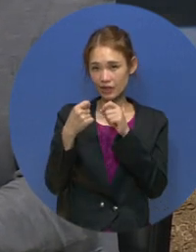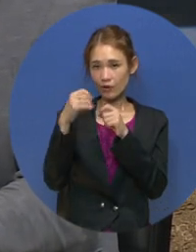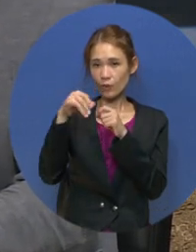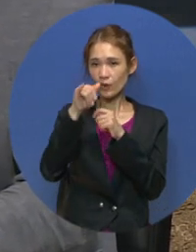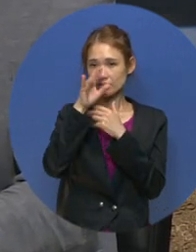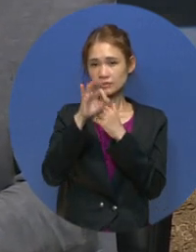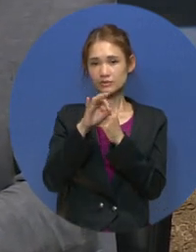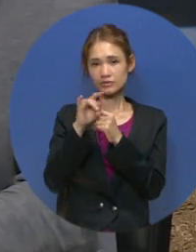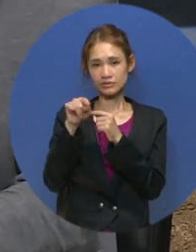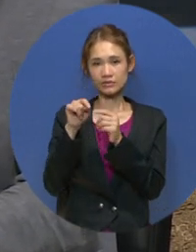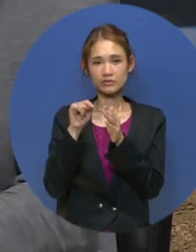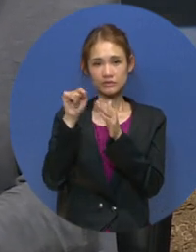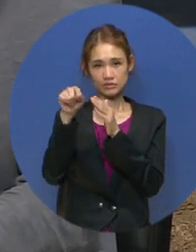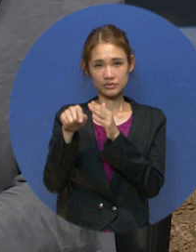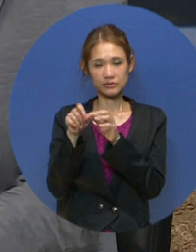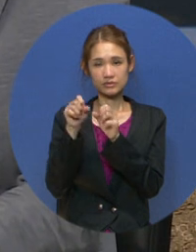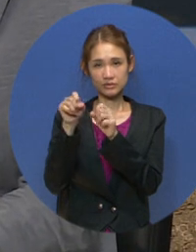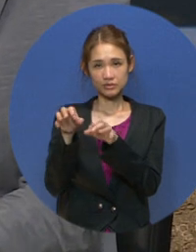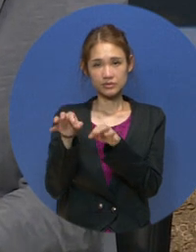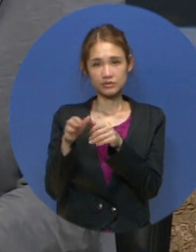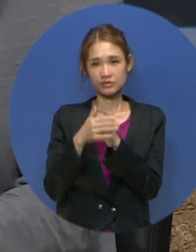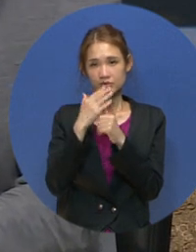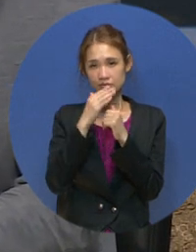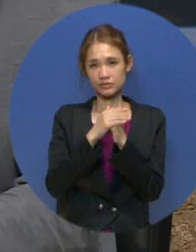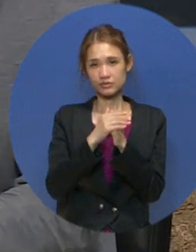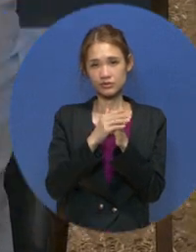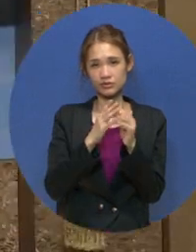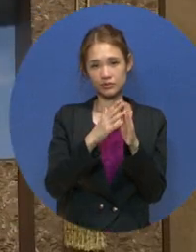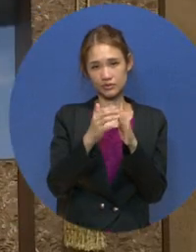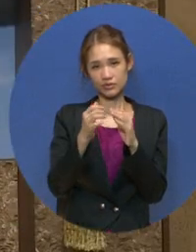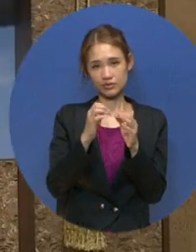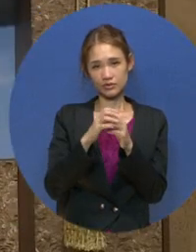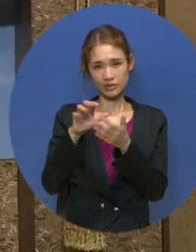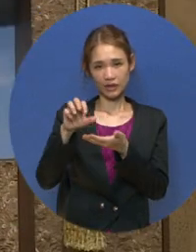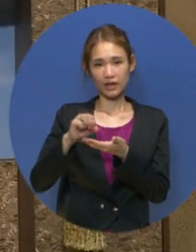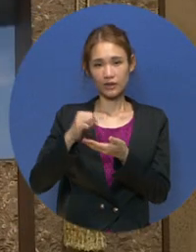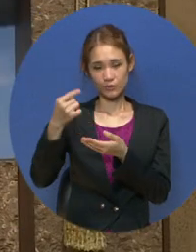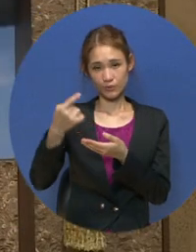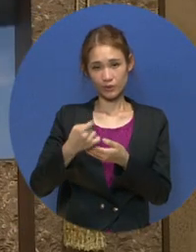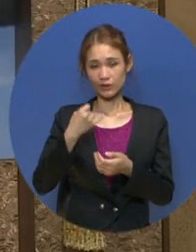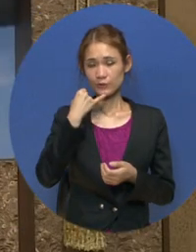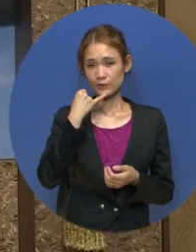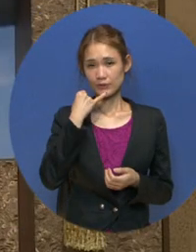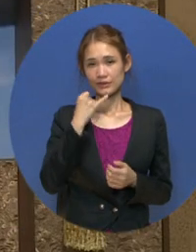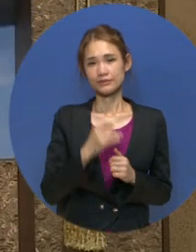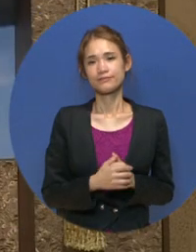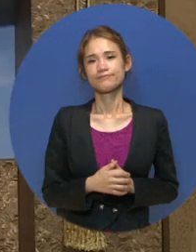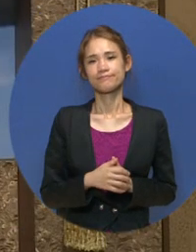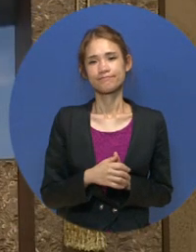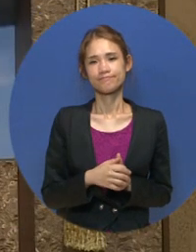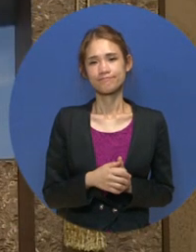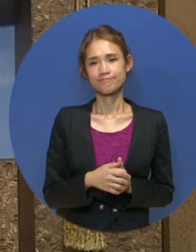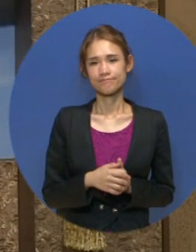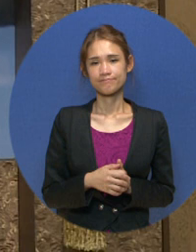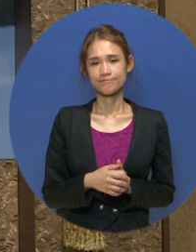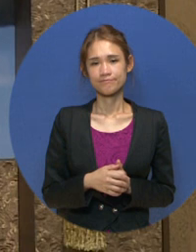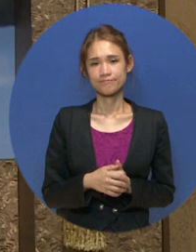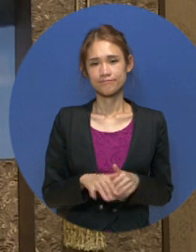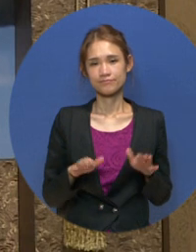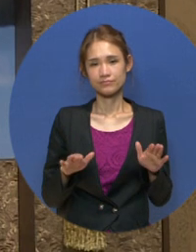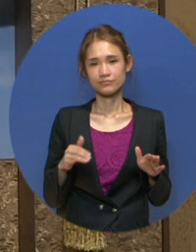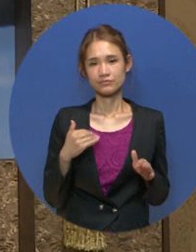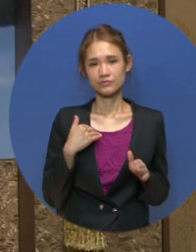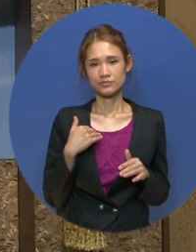또 그 기증함에 네, 가서 또 직접 저희 매장으로 직접 물건을 이렇게 기증해 주시는 분들도 많이 있습니다. 아. 저희 현재